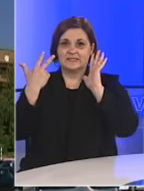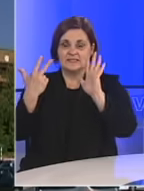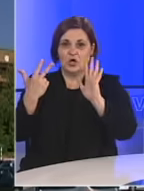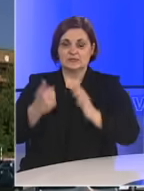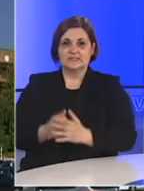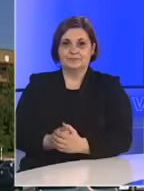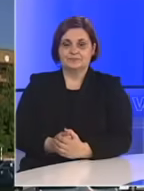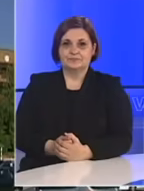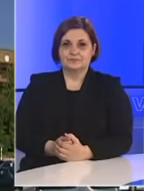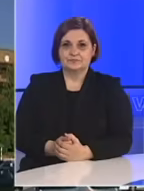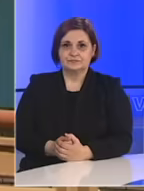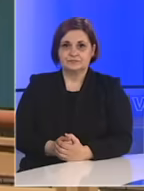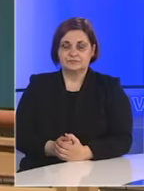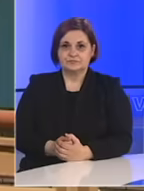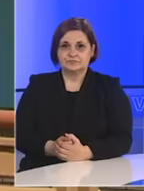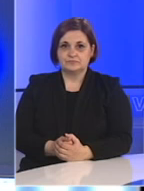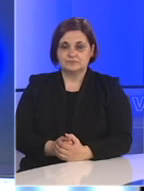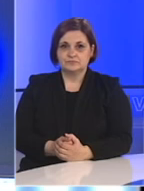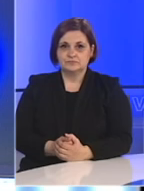78.